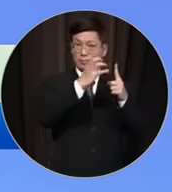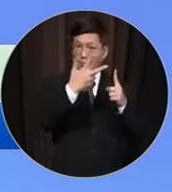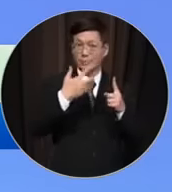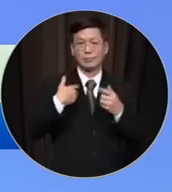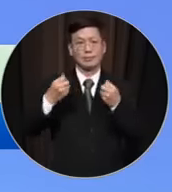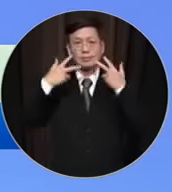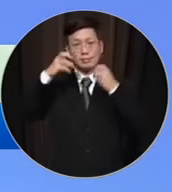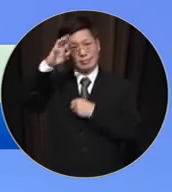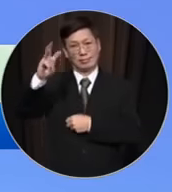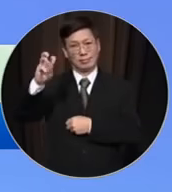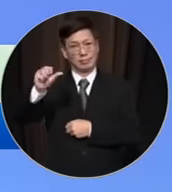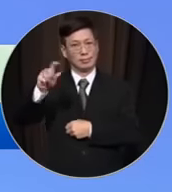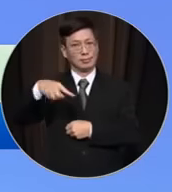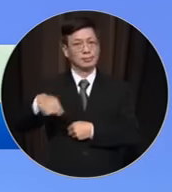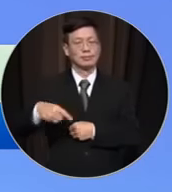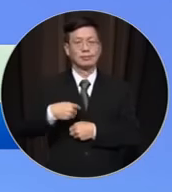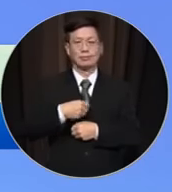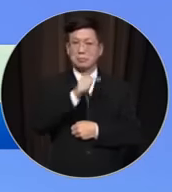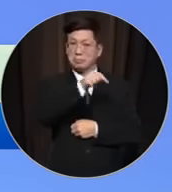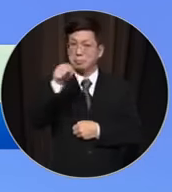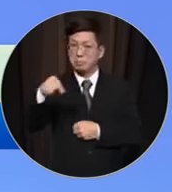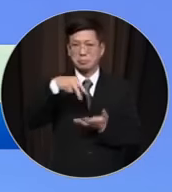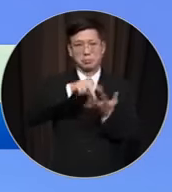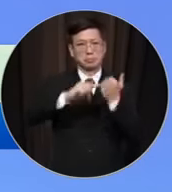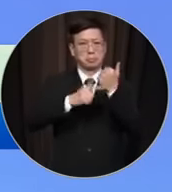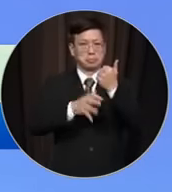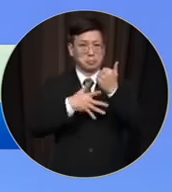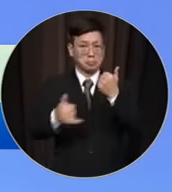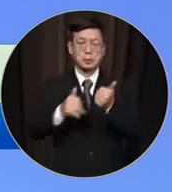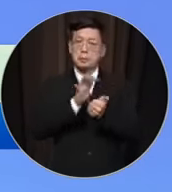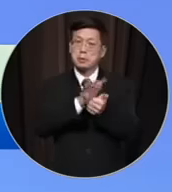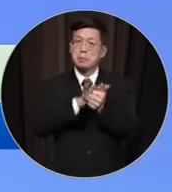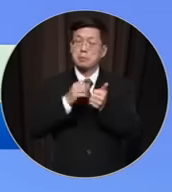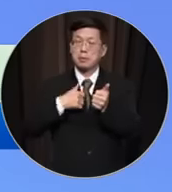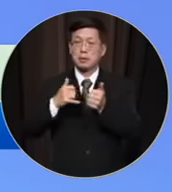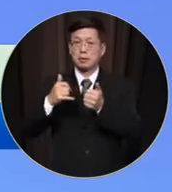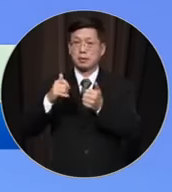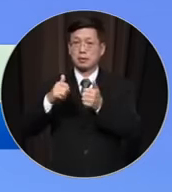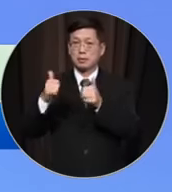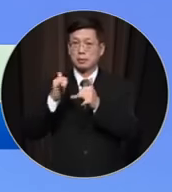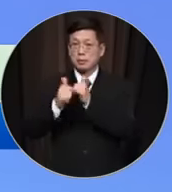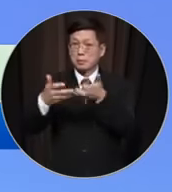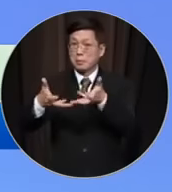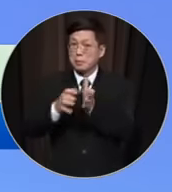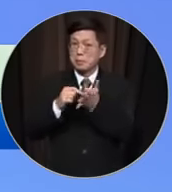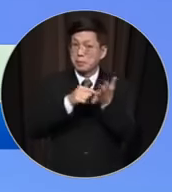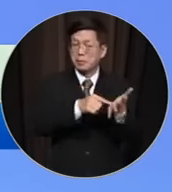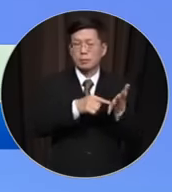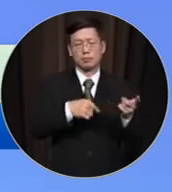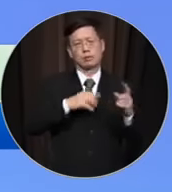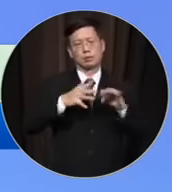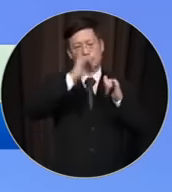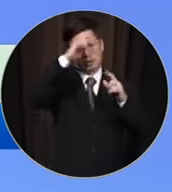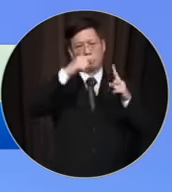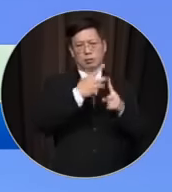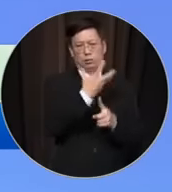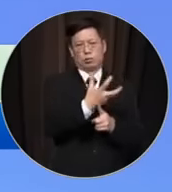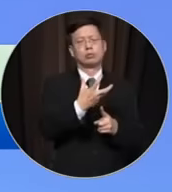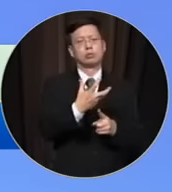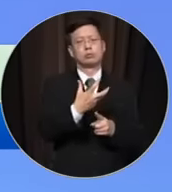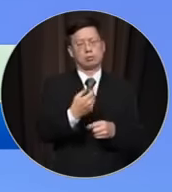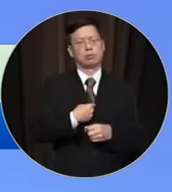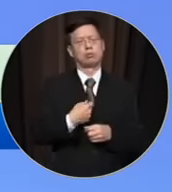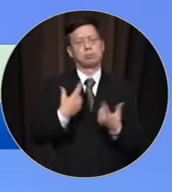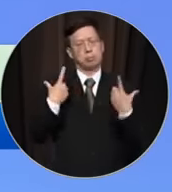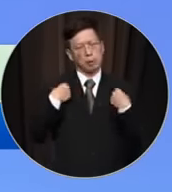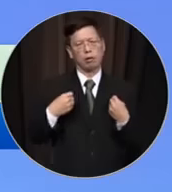党35位。执政党在野党立法委员协助人民申请补助的比例啊， 因为执政党委员人数比较多，其实是相当